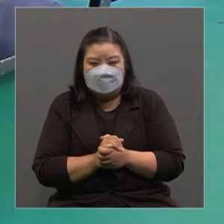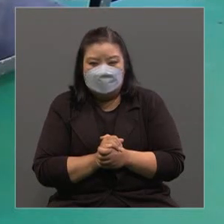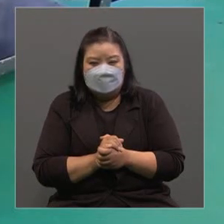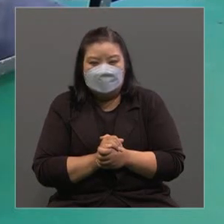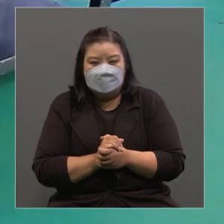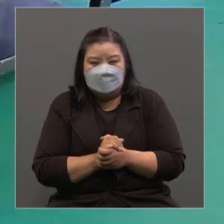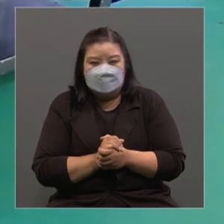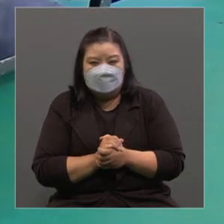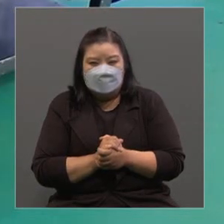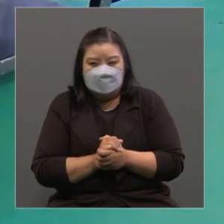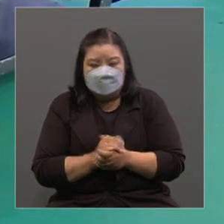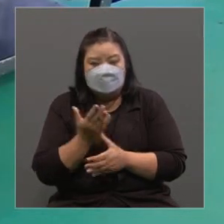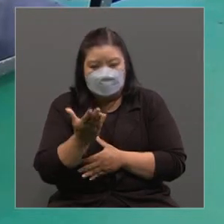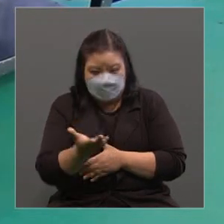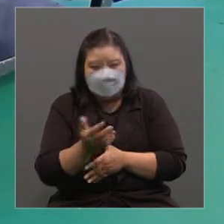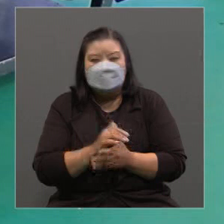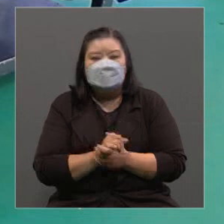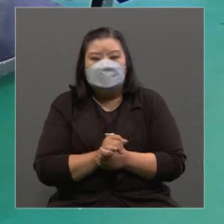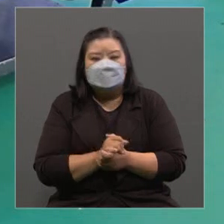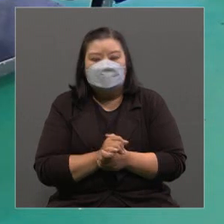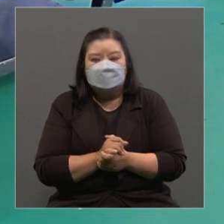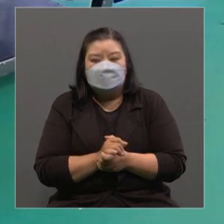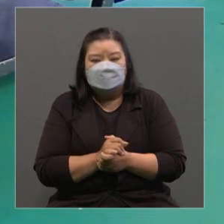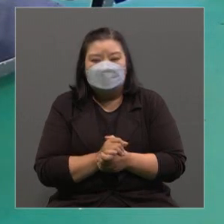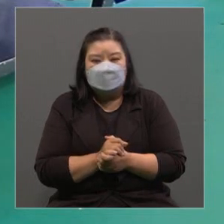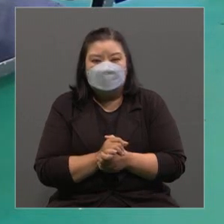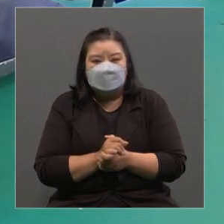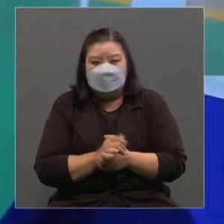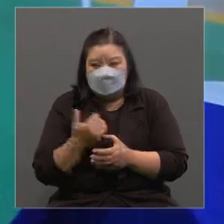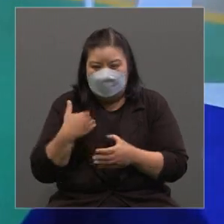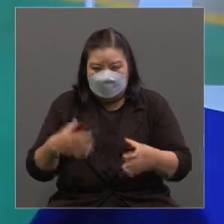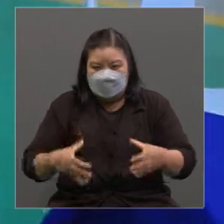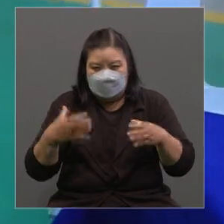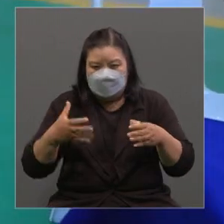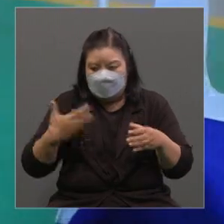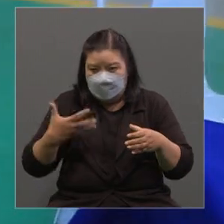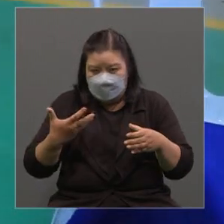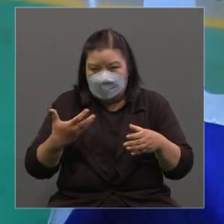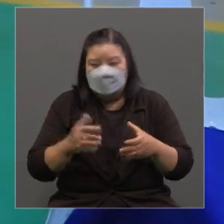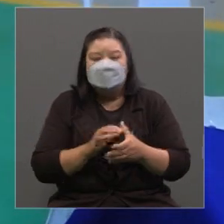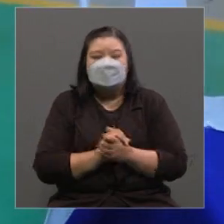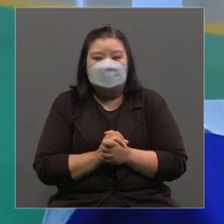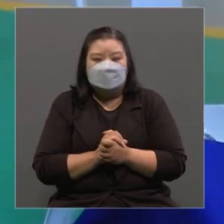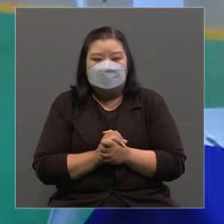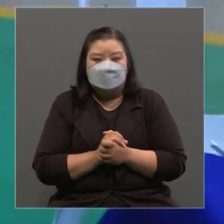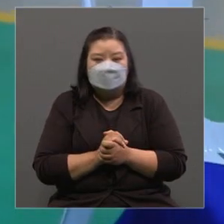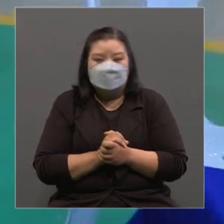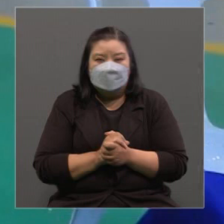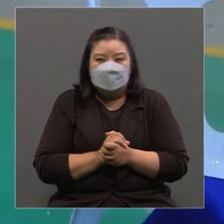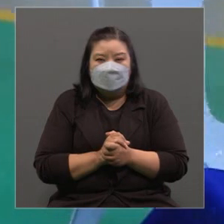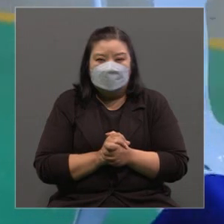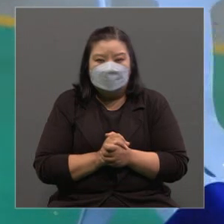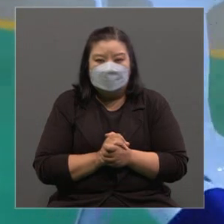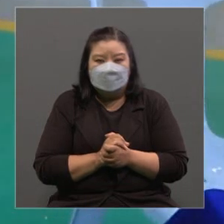เราได้เซตไว้นะครับนี่จะเป็นน้ำครับผมที่ใช้ในการอบครับผมให้ความชื้นกับกระเทียมครับ